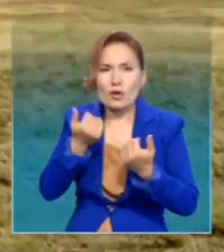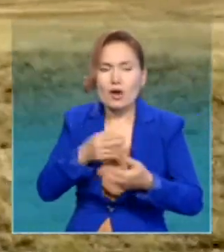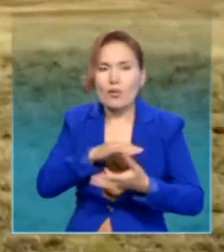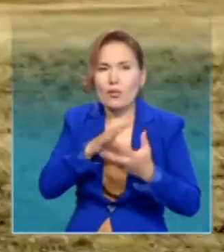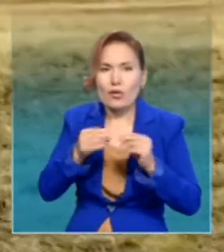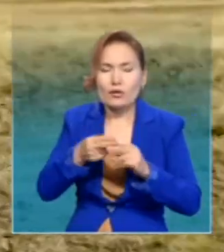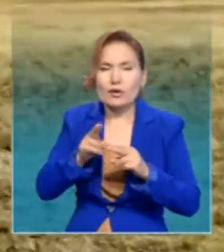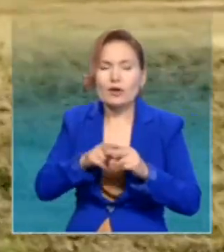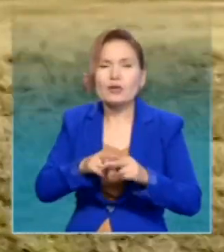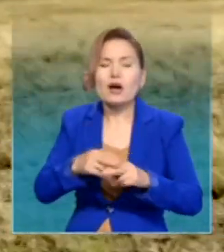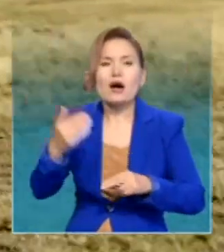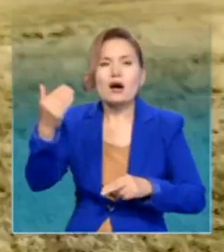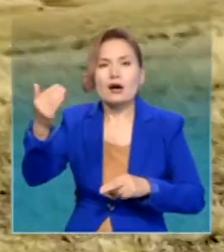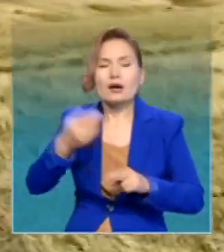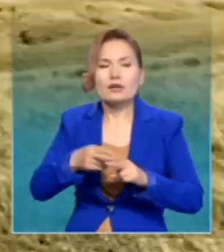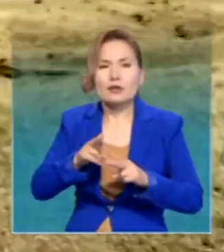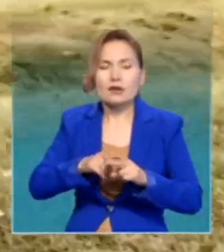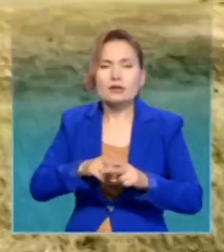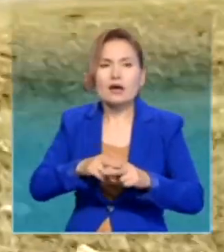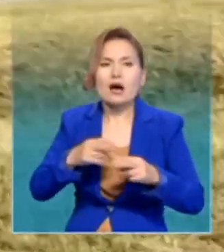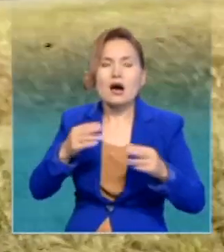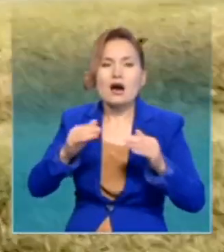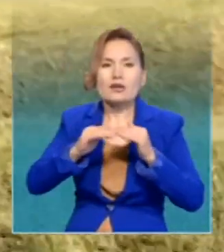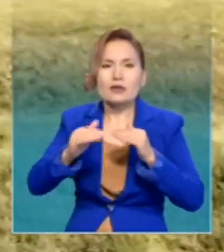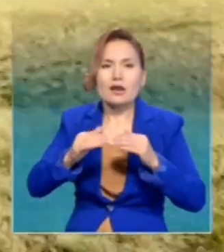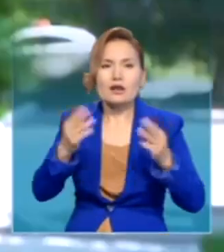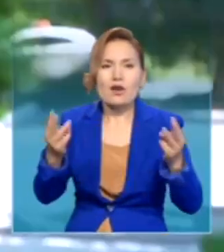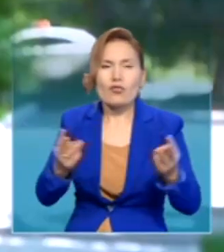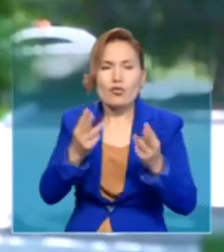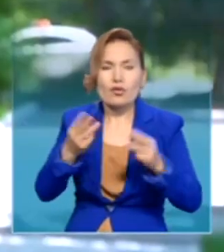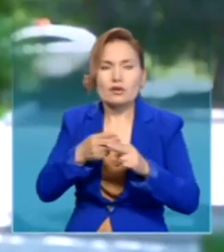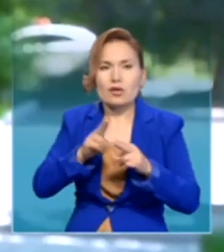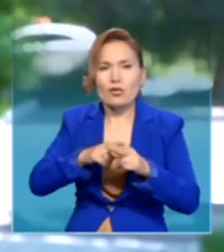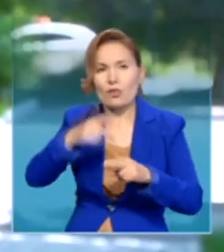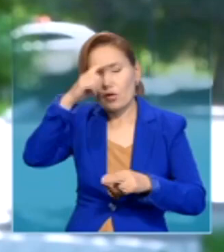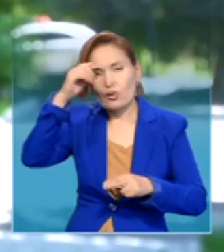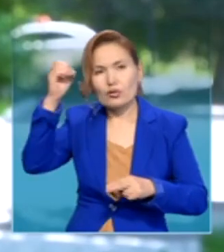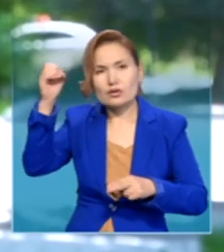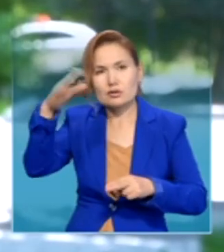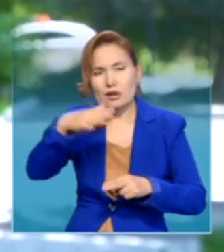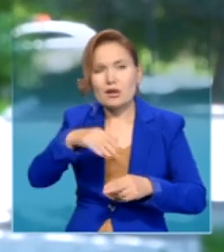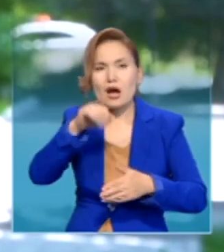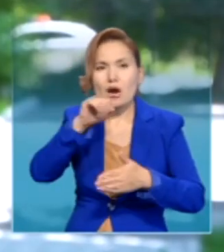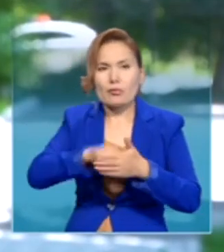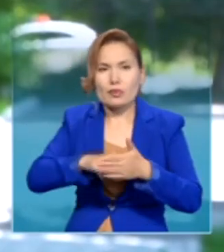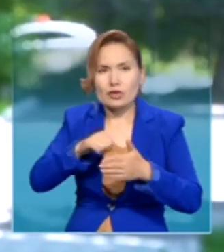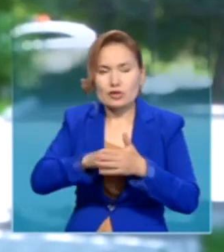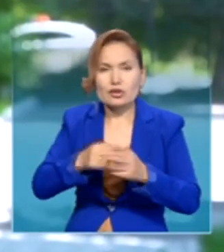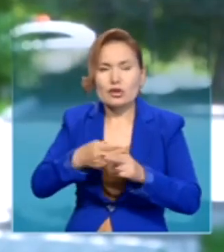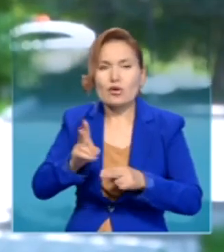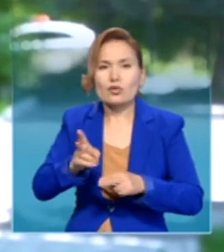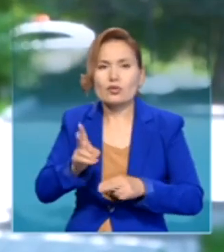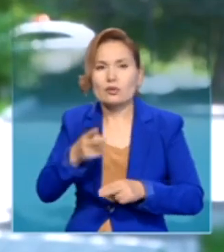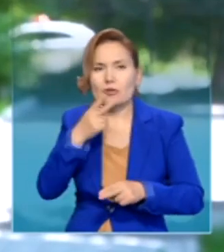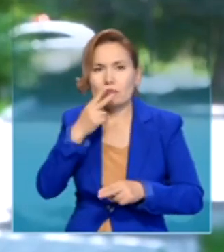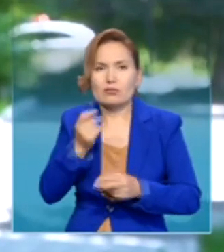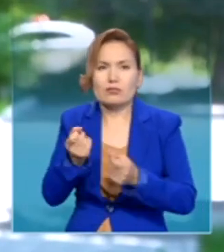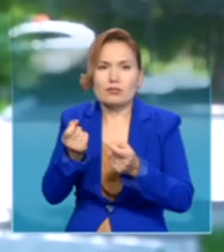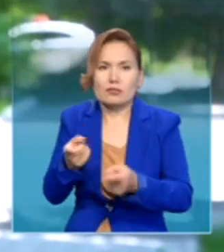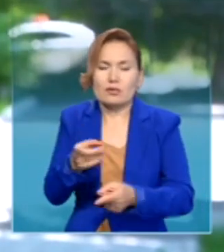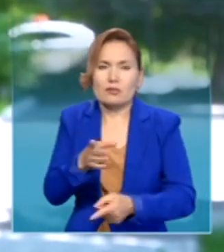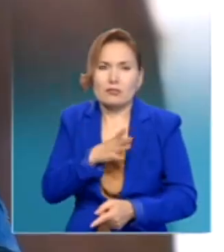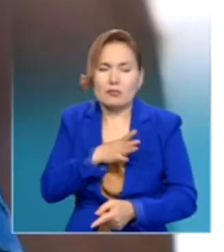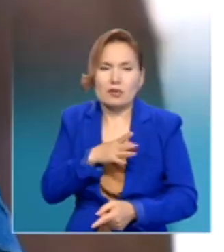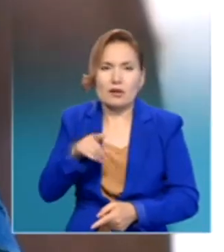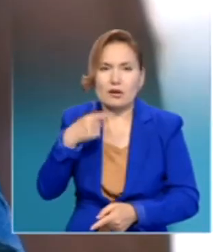қызуынан немесе әлдебіреулердің темеге тұқылын тастағаннан деп отыр. Дала өртінің шығуы себептері ол темекіні